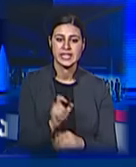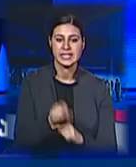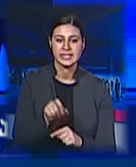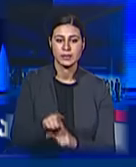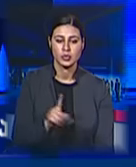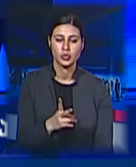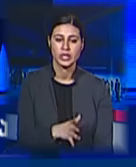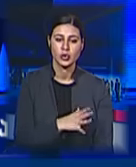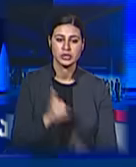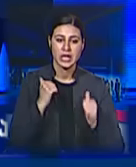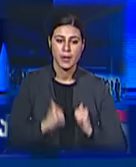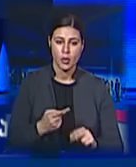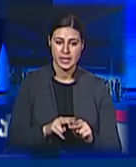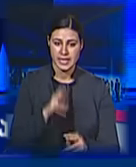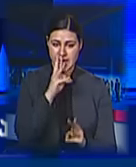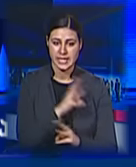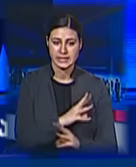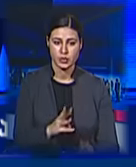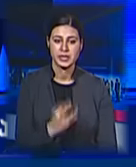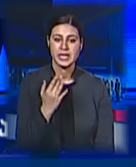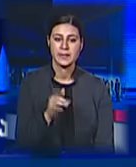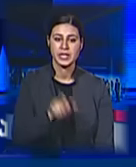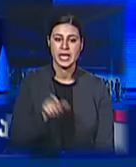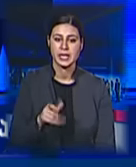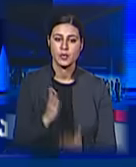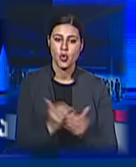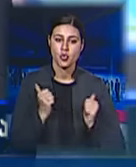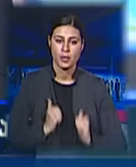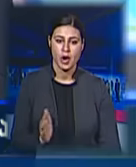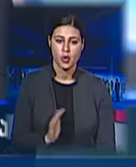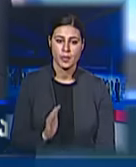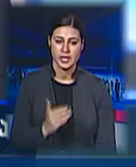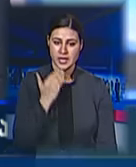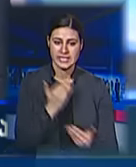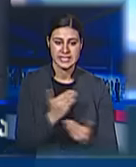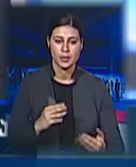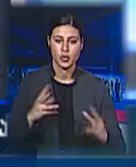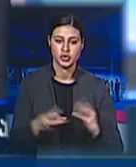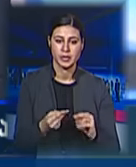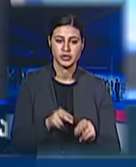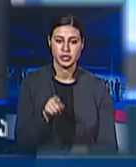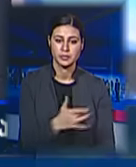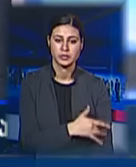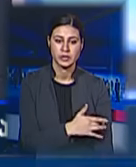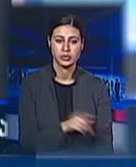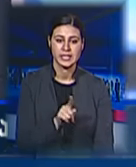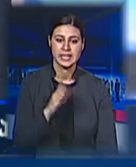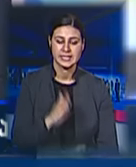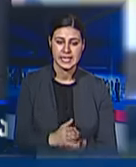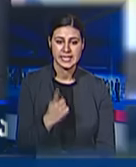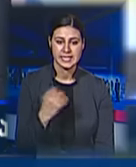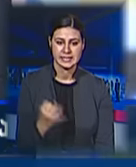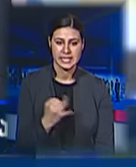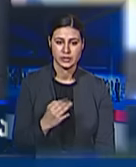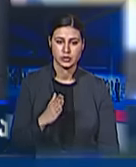რომ იყოს კმაყოფილი აი ამ ანაზღაურებით და რამდენი ადამიანი არის უკმაყოფილო საბოლოო ჯამში იმ მომსახურებით, რაც არის. იცით რა არის ერთი